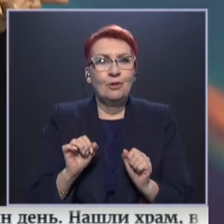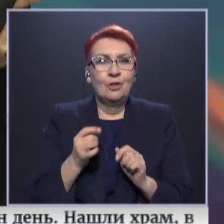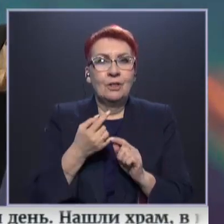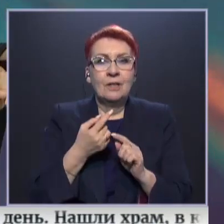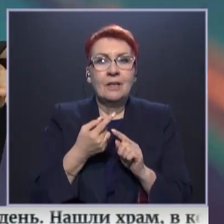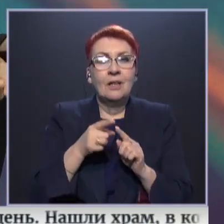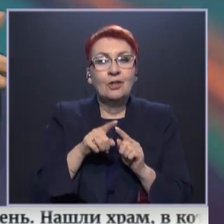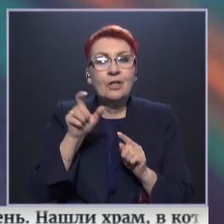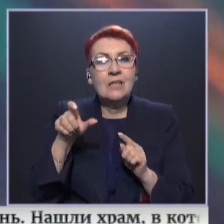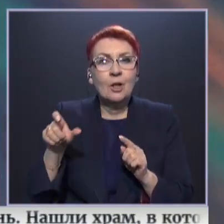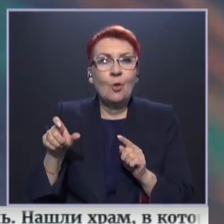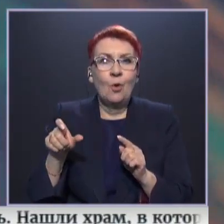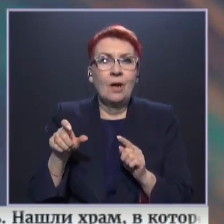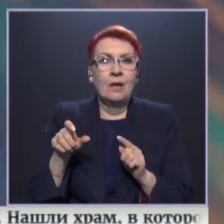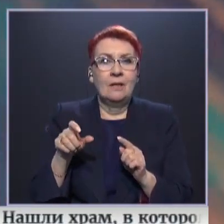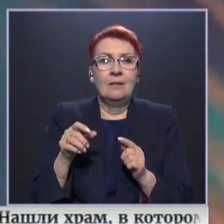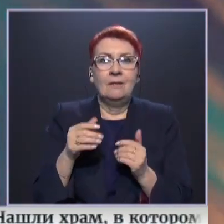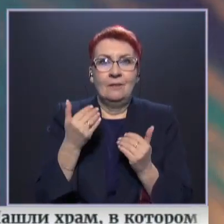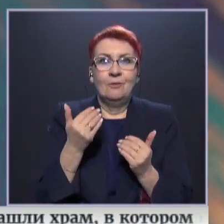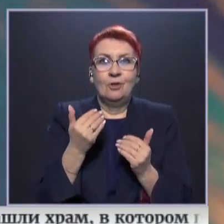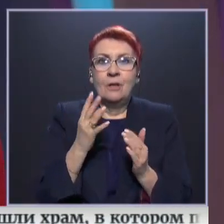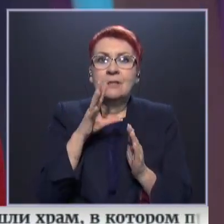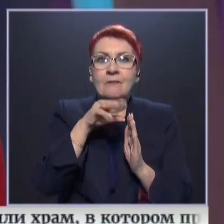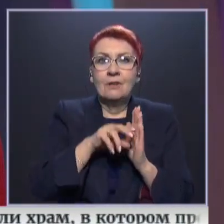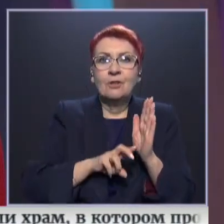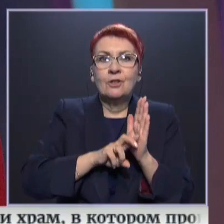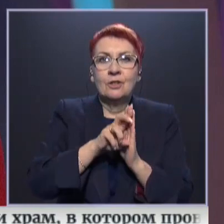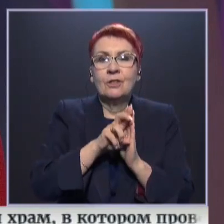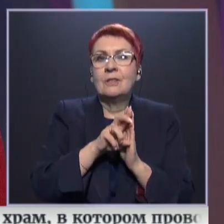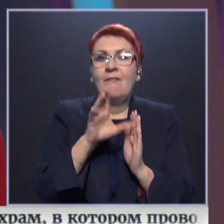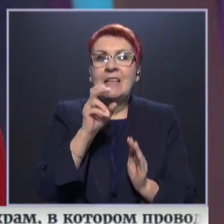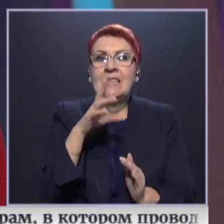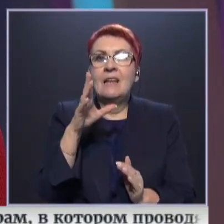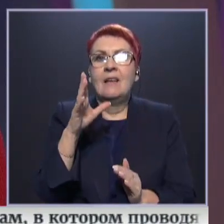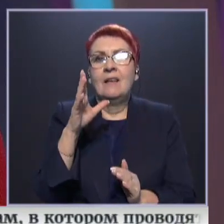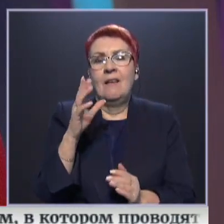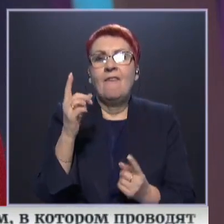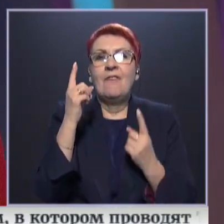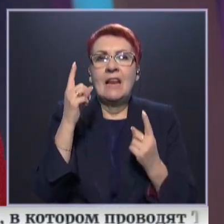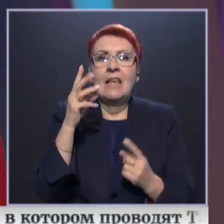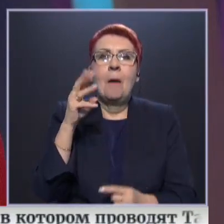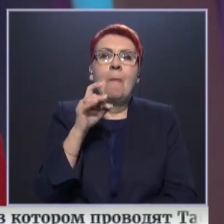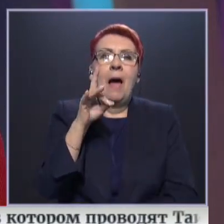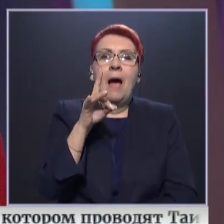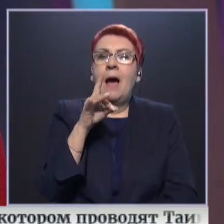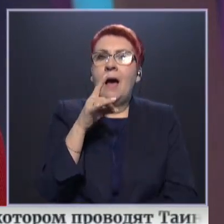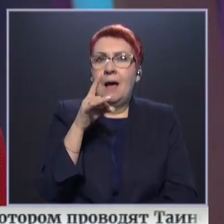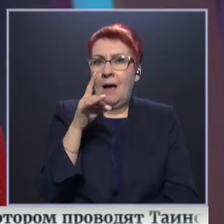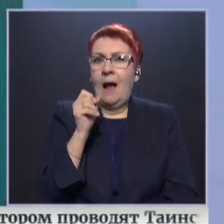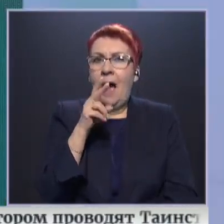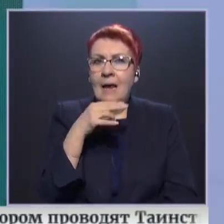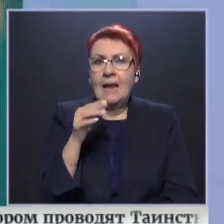молитвы вошли в обиход церкви. Василий Великий, Макарий Великий, Иоанн Златоустый – это